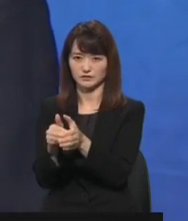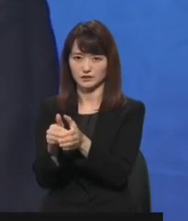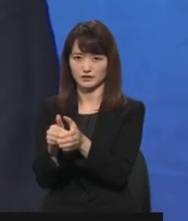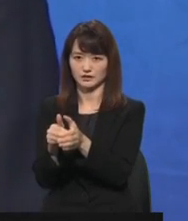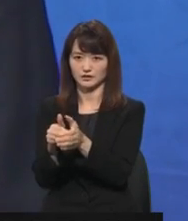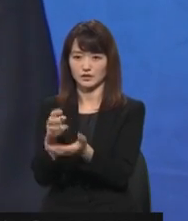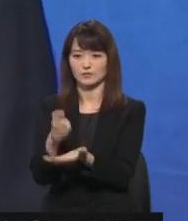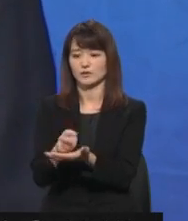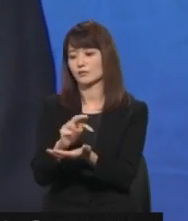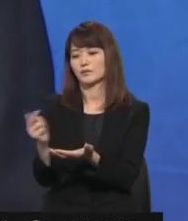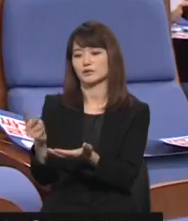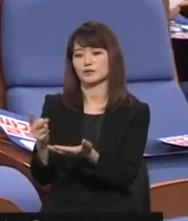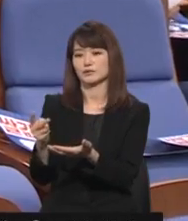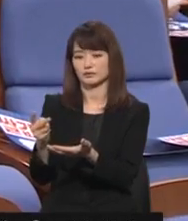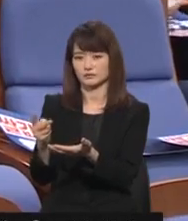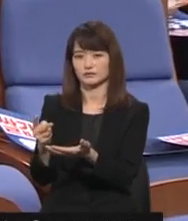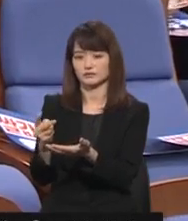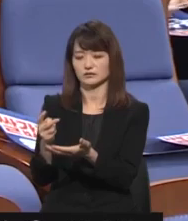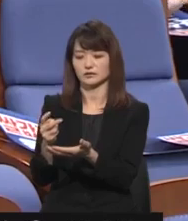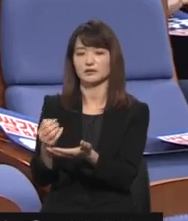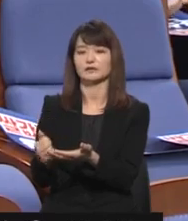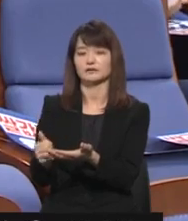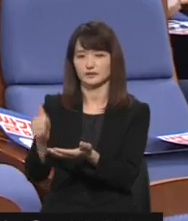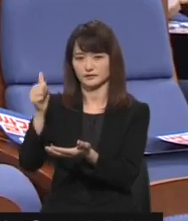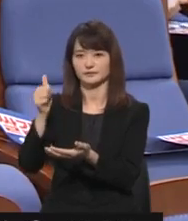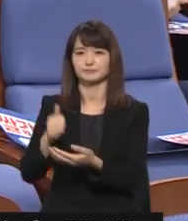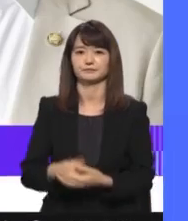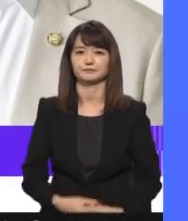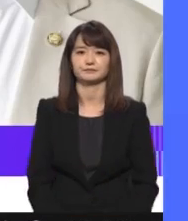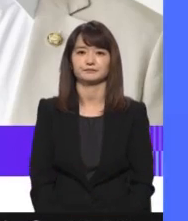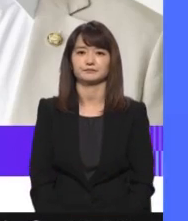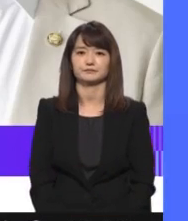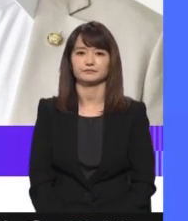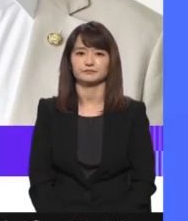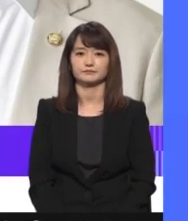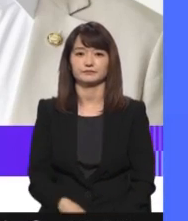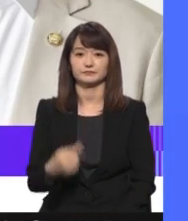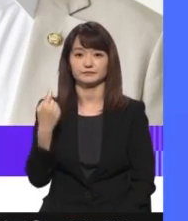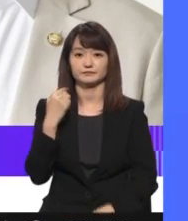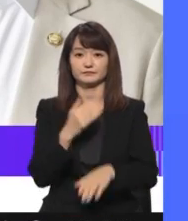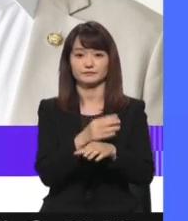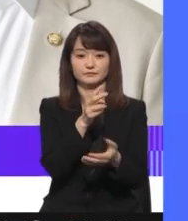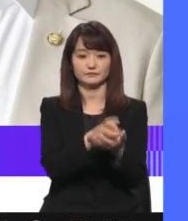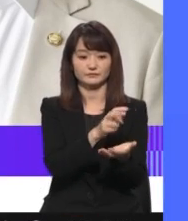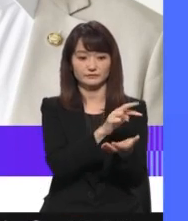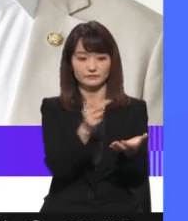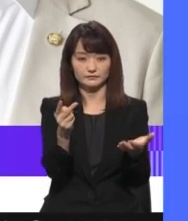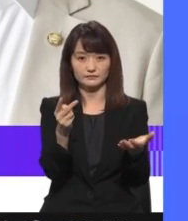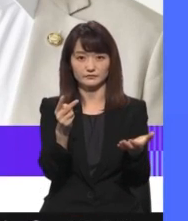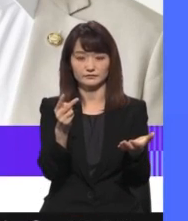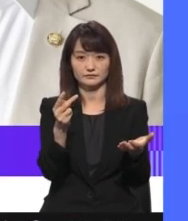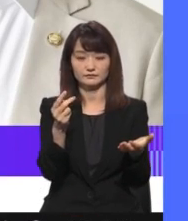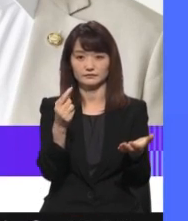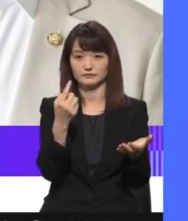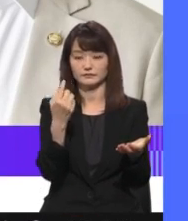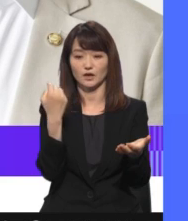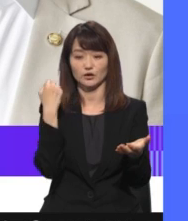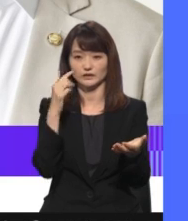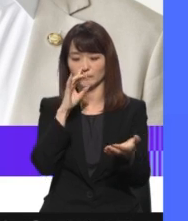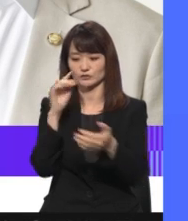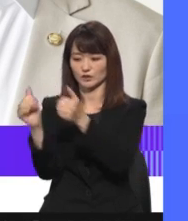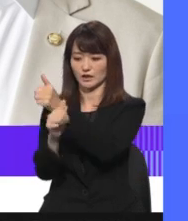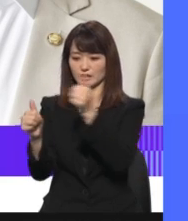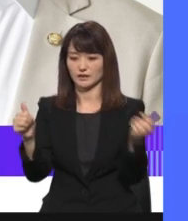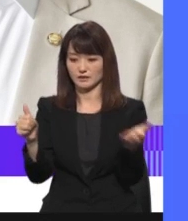더 필요하다 라고 봅니다 알겠습니다 어제 당 엄 개정안이 중앙에서 부결된 것은 어제 대변인이